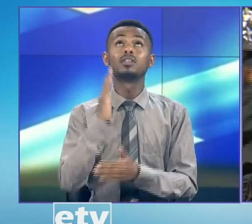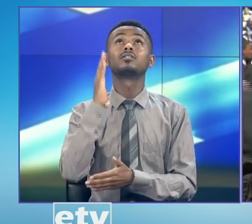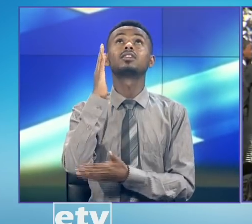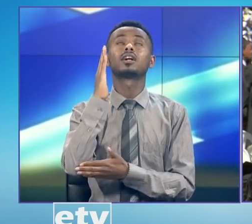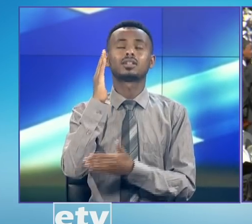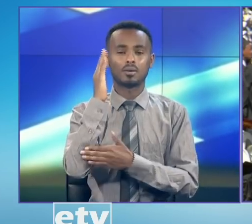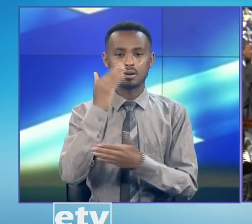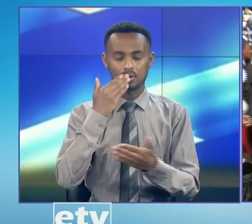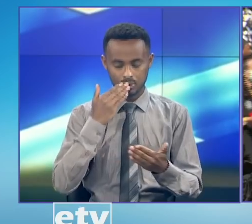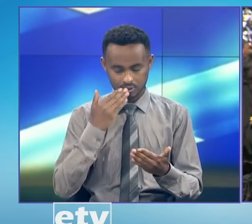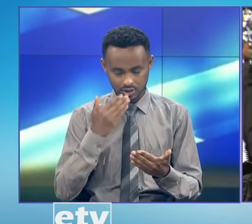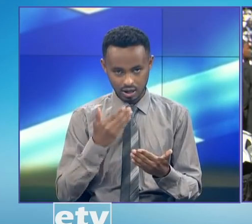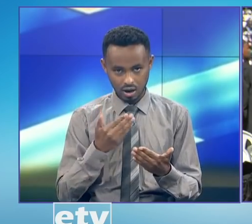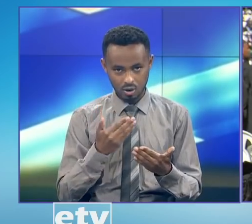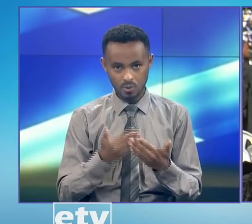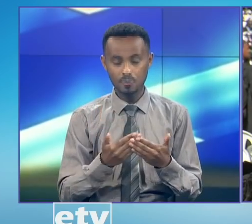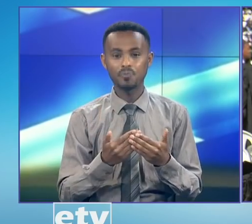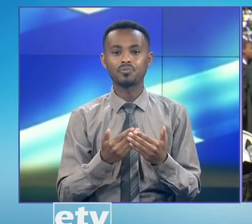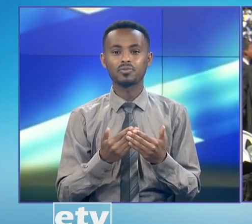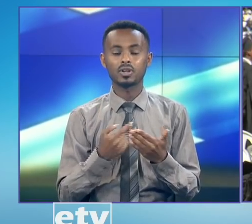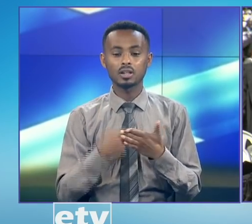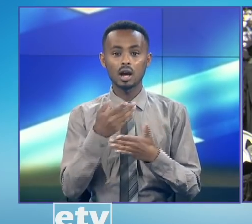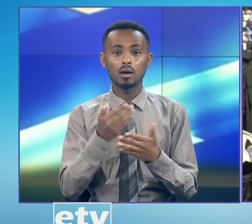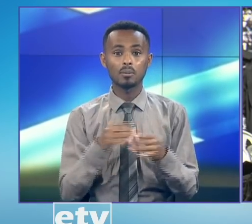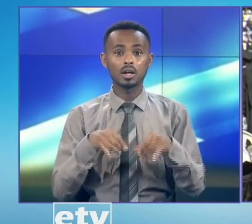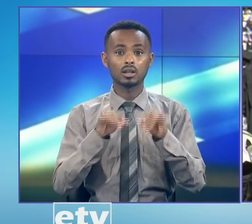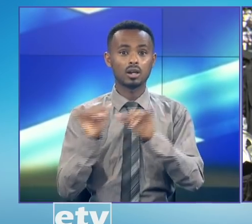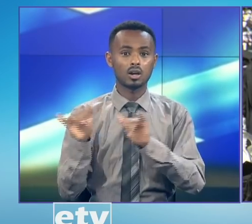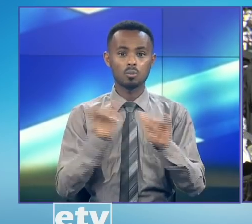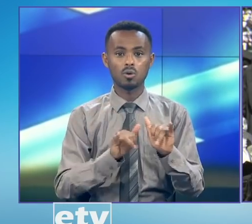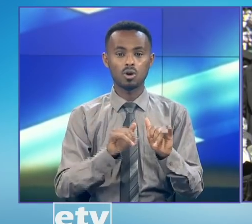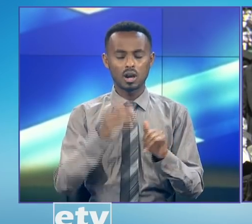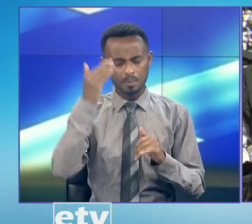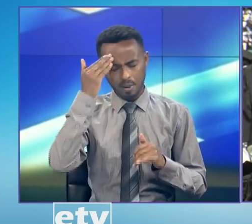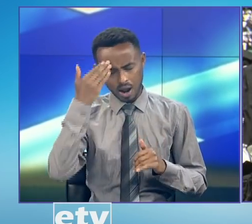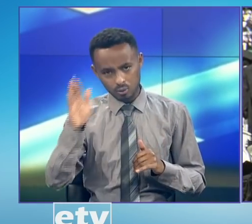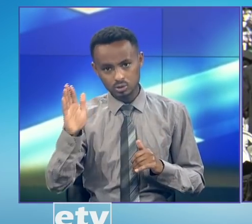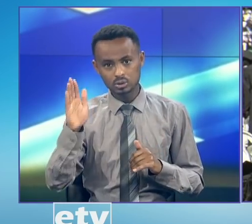ፈጣሪን እግዚአብሔር አምላክ በጣም አመሰግናለሁኝ ከዛ ቀጥሎ